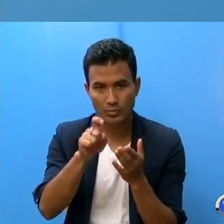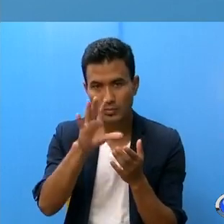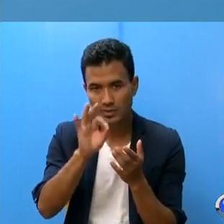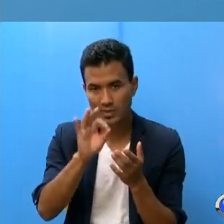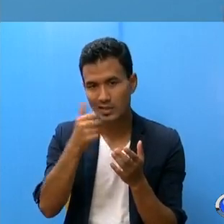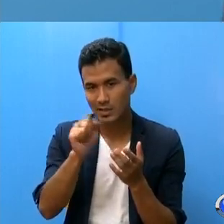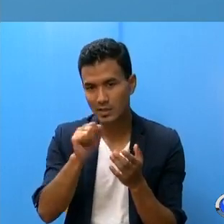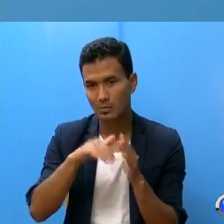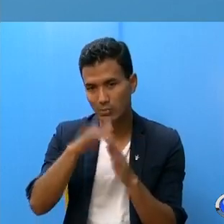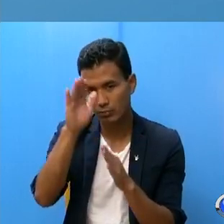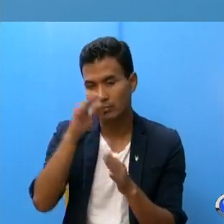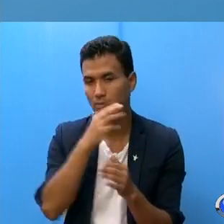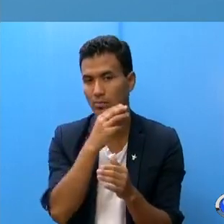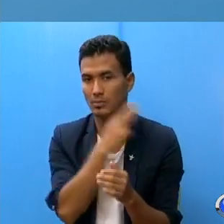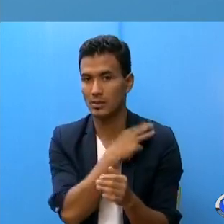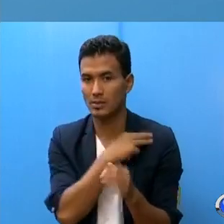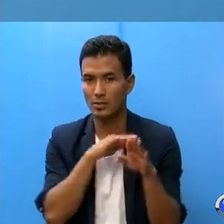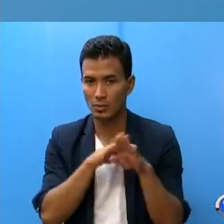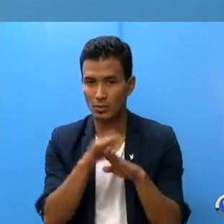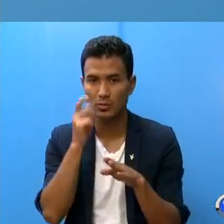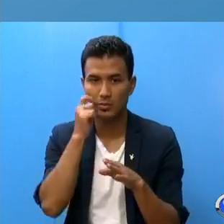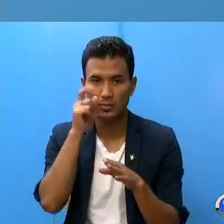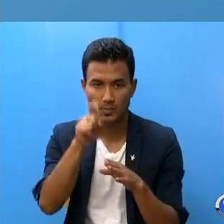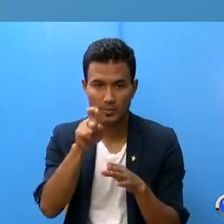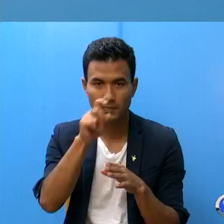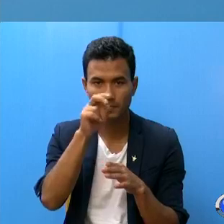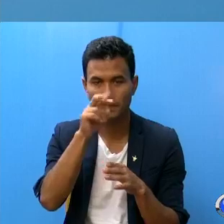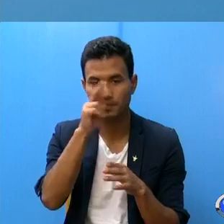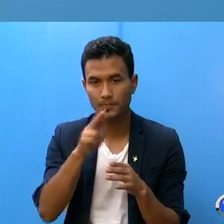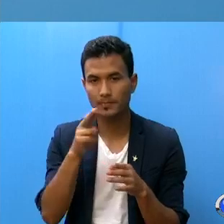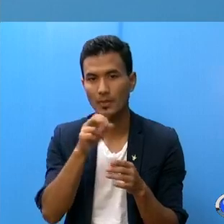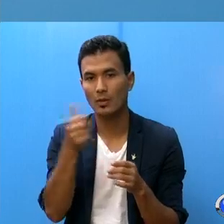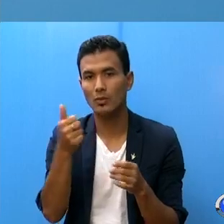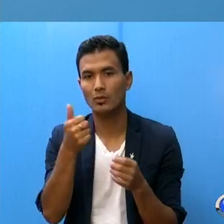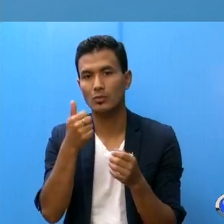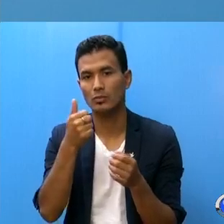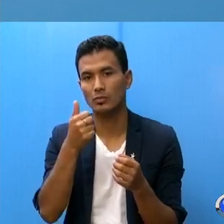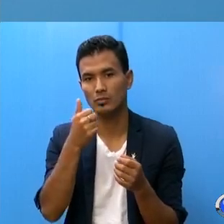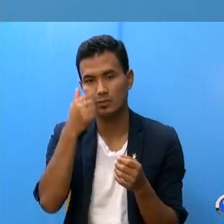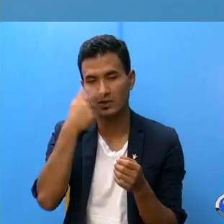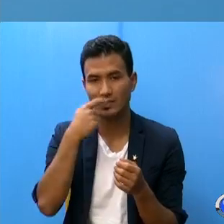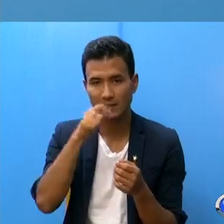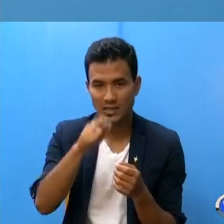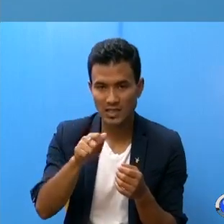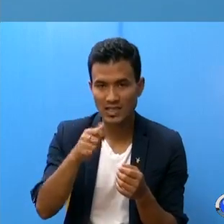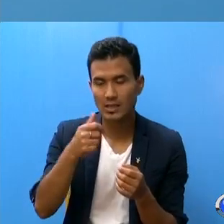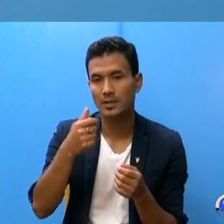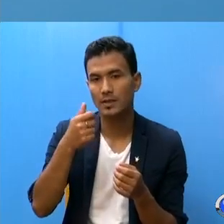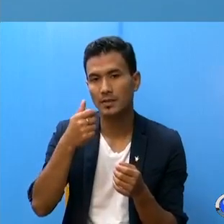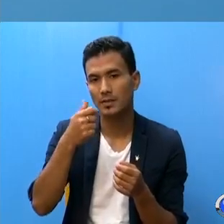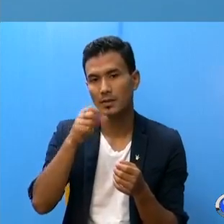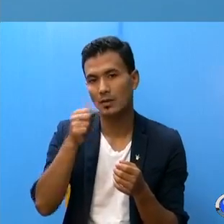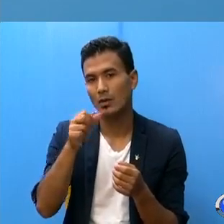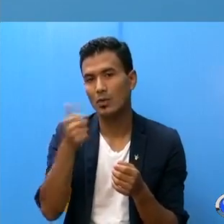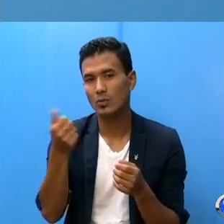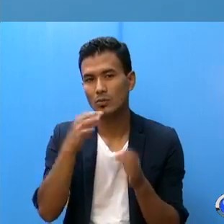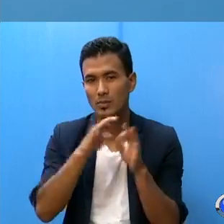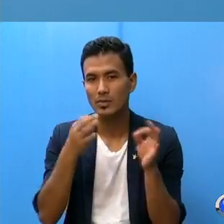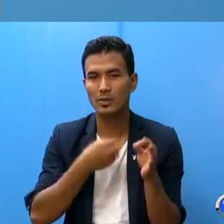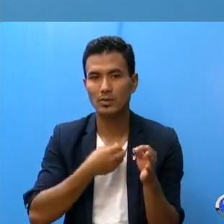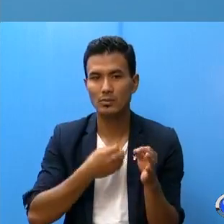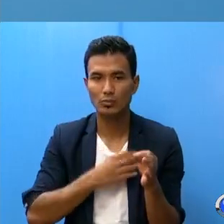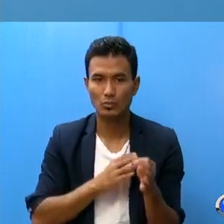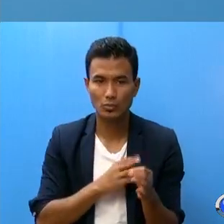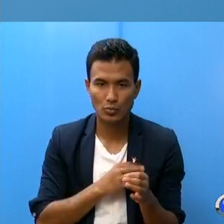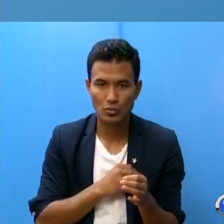50-50 कोटेपची को माने बड़ी मिर्ची दार हुँँचा पनी डाइबटीस, हैपरटेंशन अथा रेस्पुरूटरी प्रावलम भाएको,